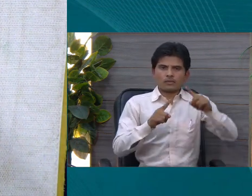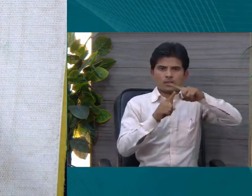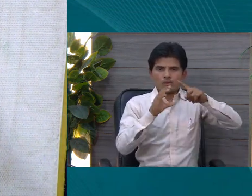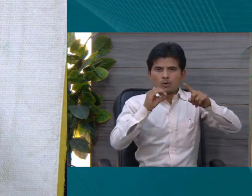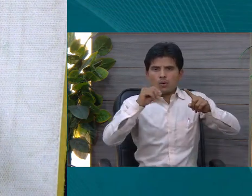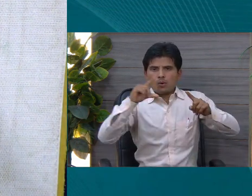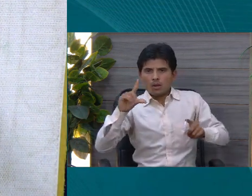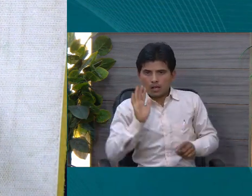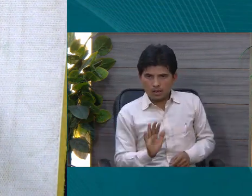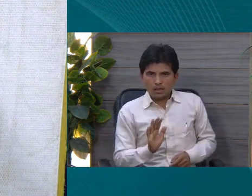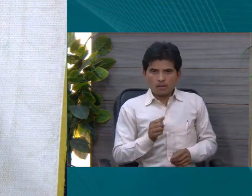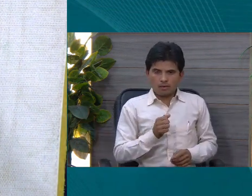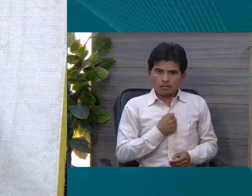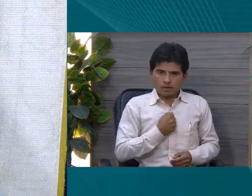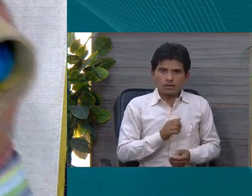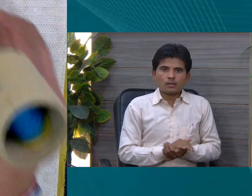पास आ